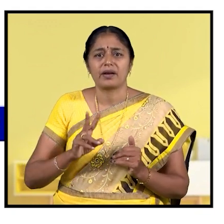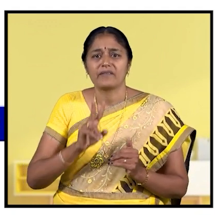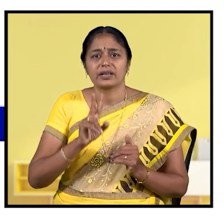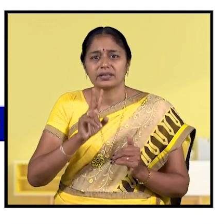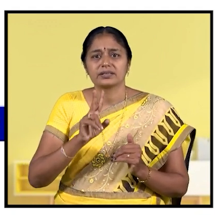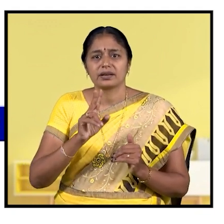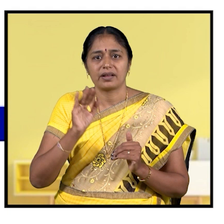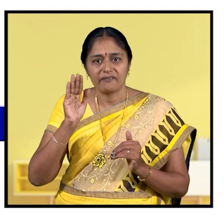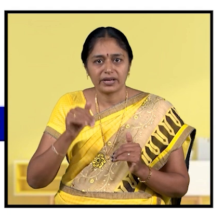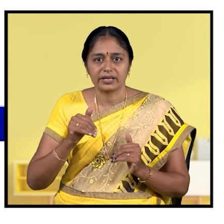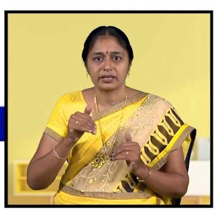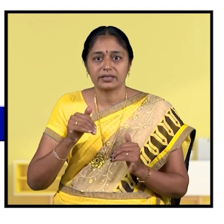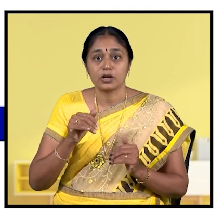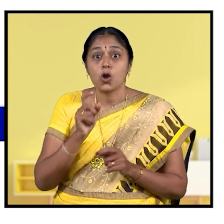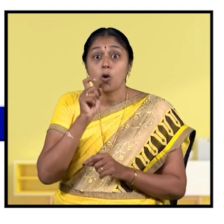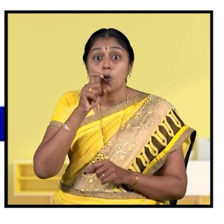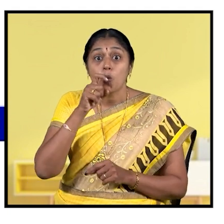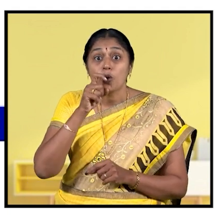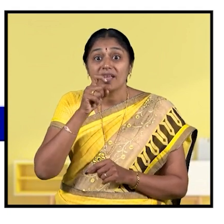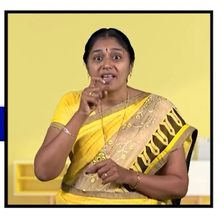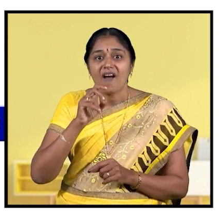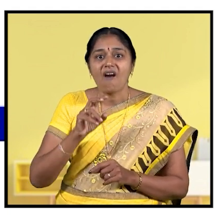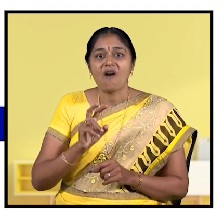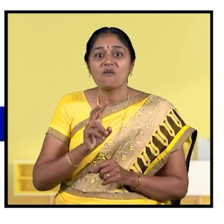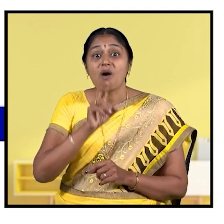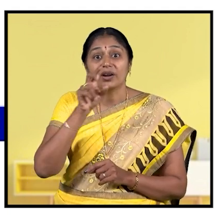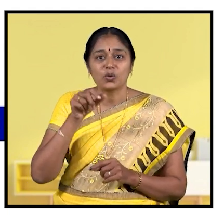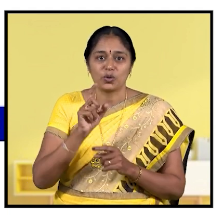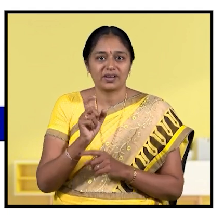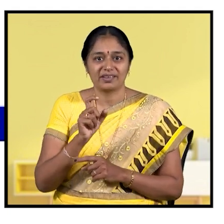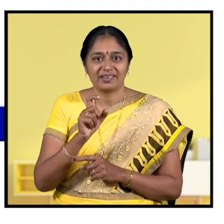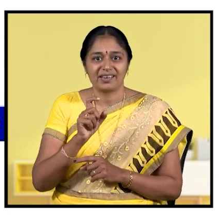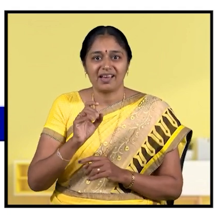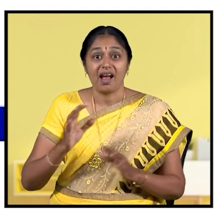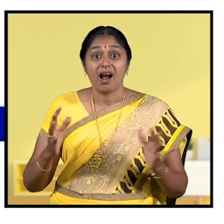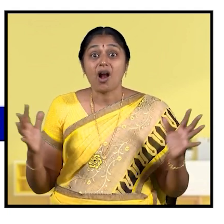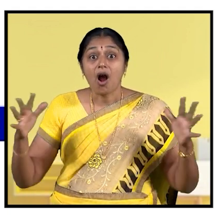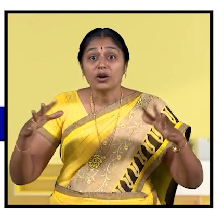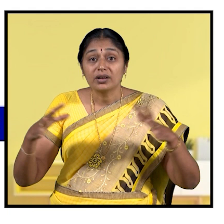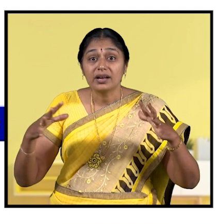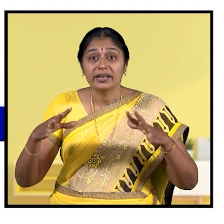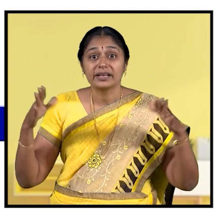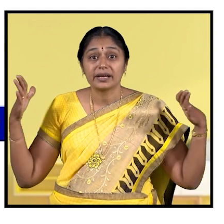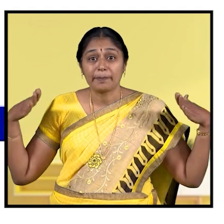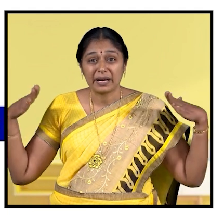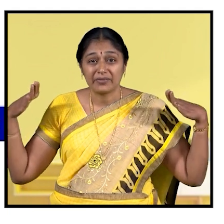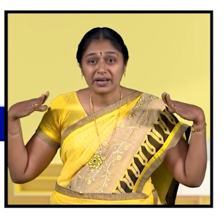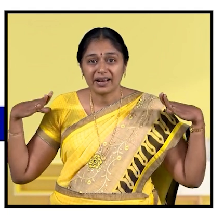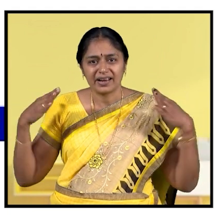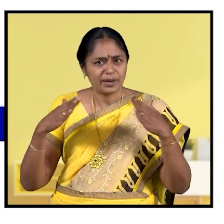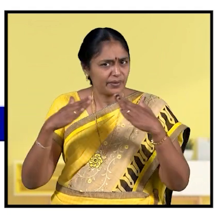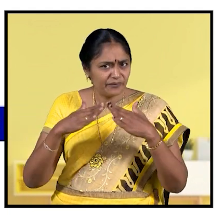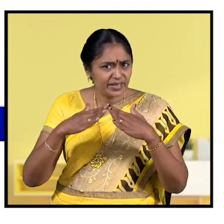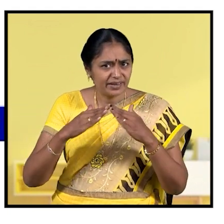கோழிகள், வான்கோழி அல்லது வாத்து போன்ற பறவைகள், காட்டுப்பறவைகள், வீட்டில் வளரக்கூடிய நம்ம அந்த பெட் அனிமல்ஸ் இருக்கக்கூடிய அந்த பேர்ட்ஸ்,